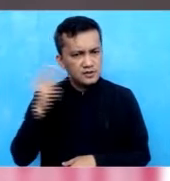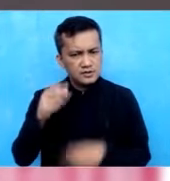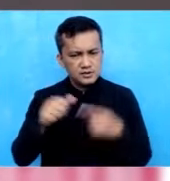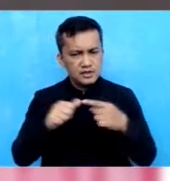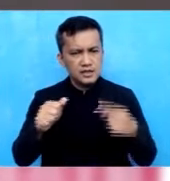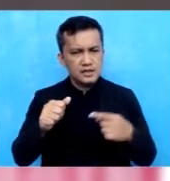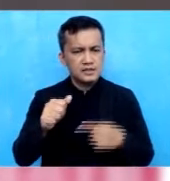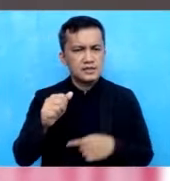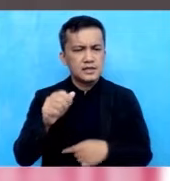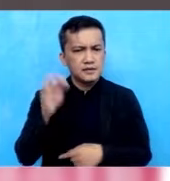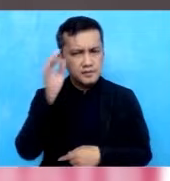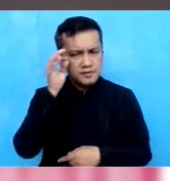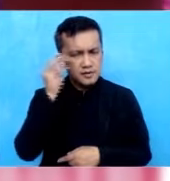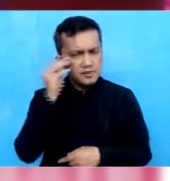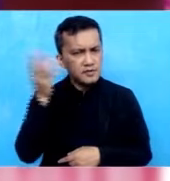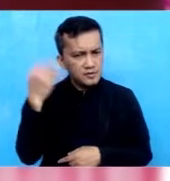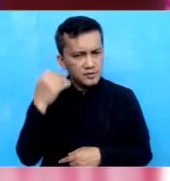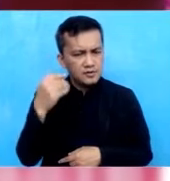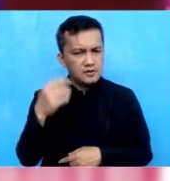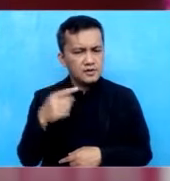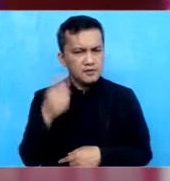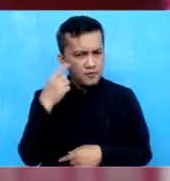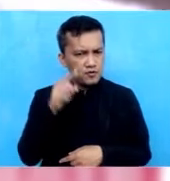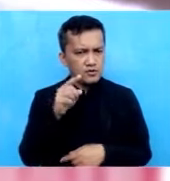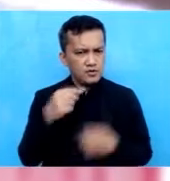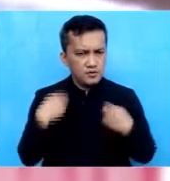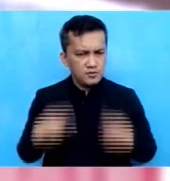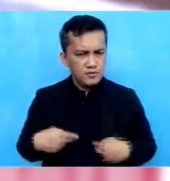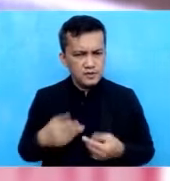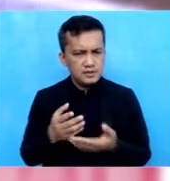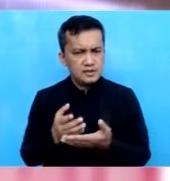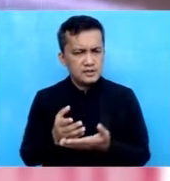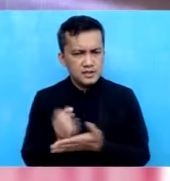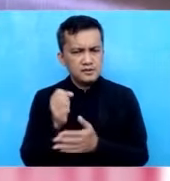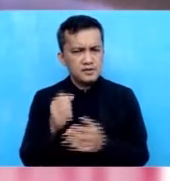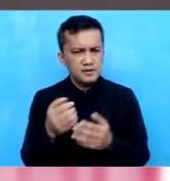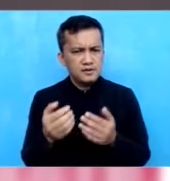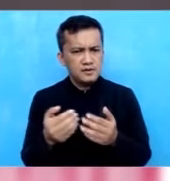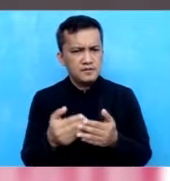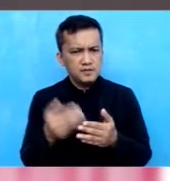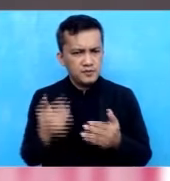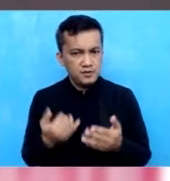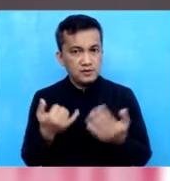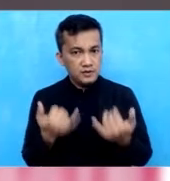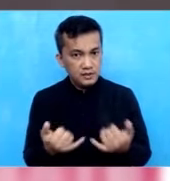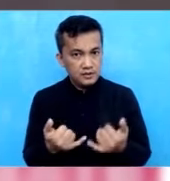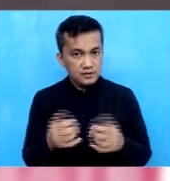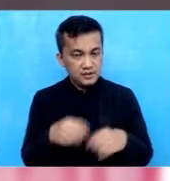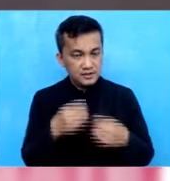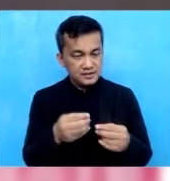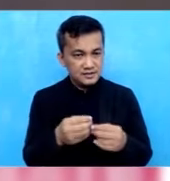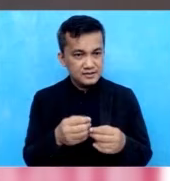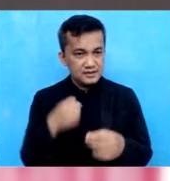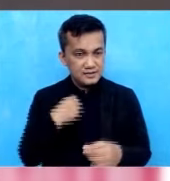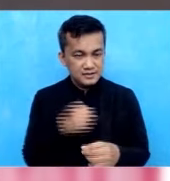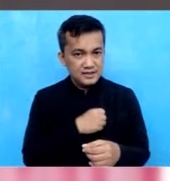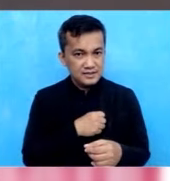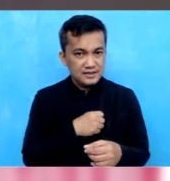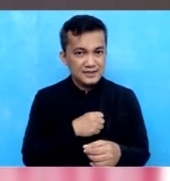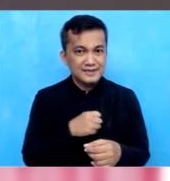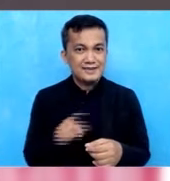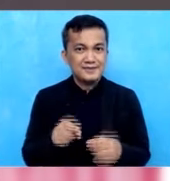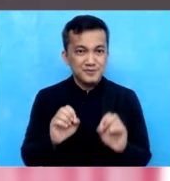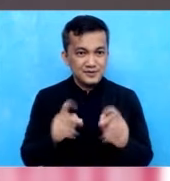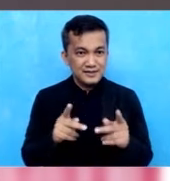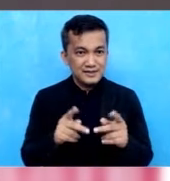before. You were for human rights before. And now that you were given a Senate spot under the